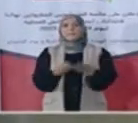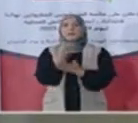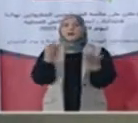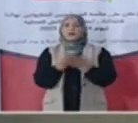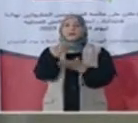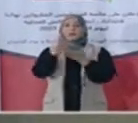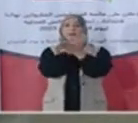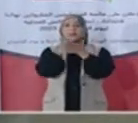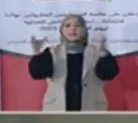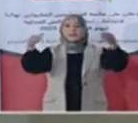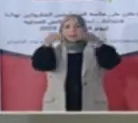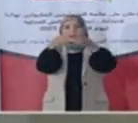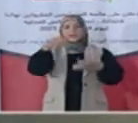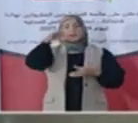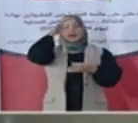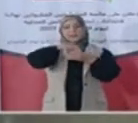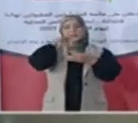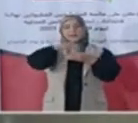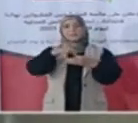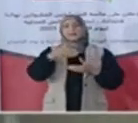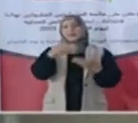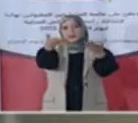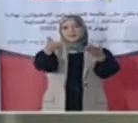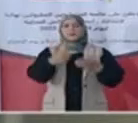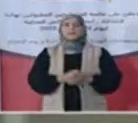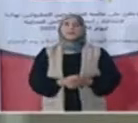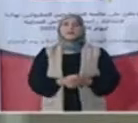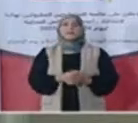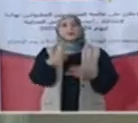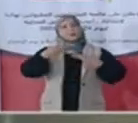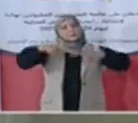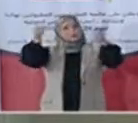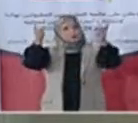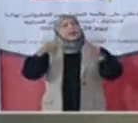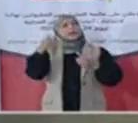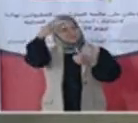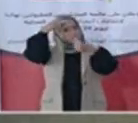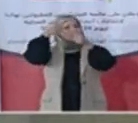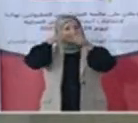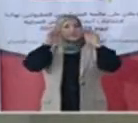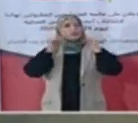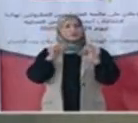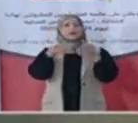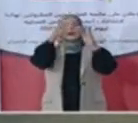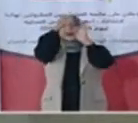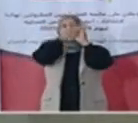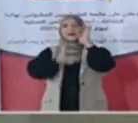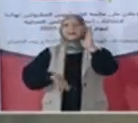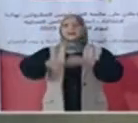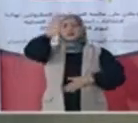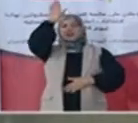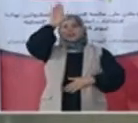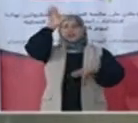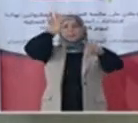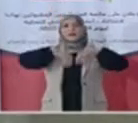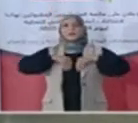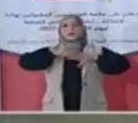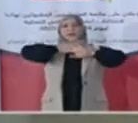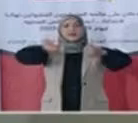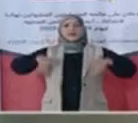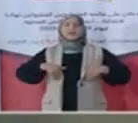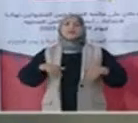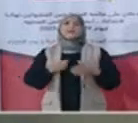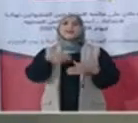مستجدات واستعدادات الهيئة للاستحقاق الانتخابي والإعلان كيف ما ذكرت على قائمة المترشحين المقبولين